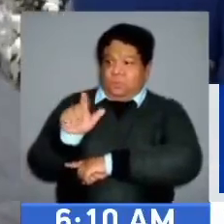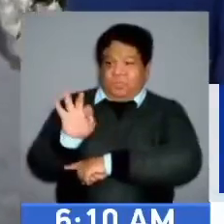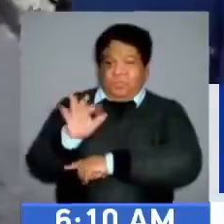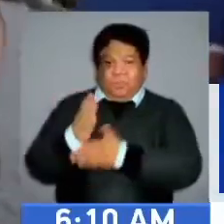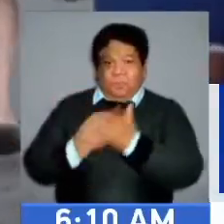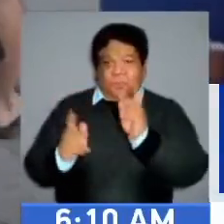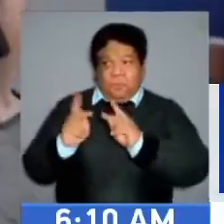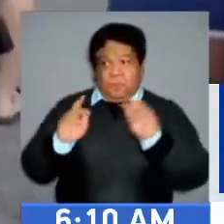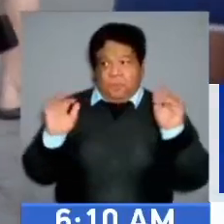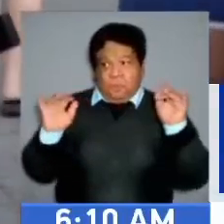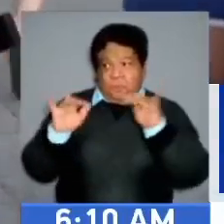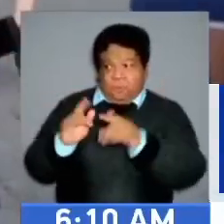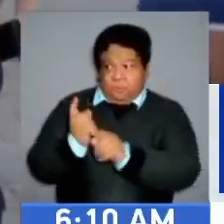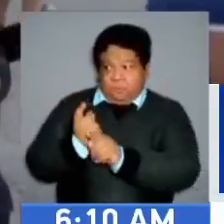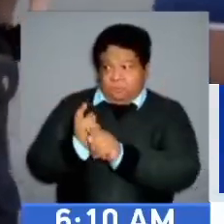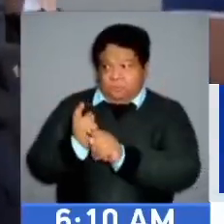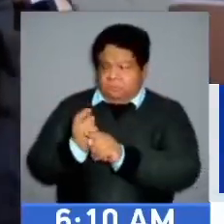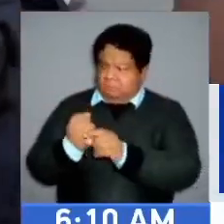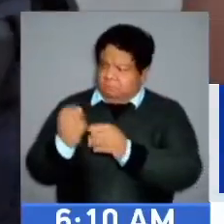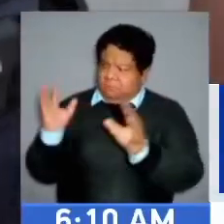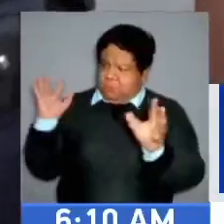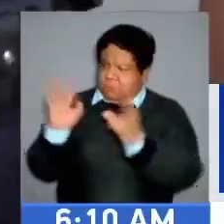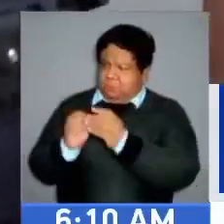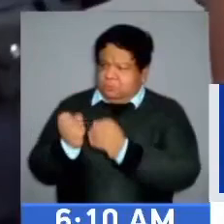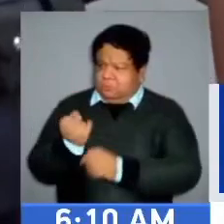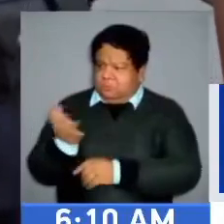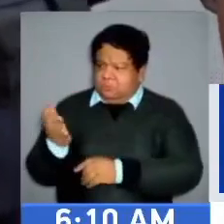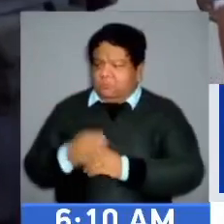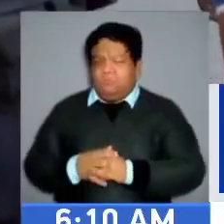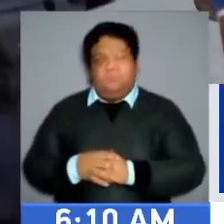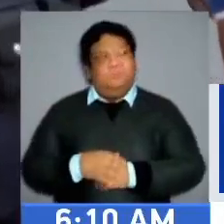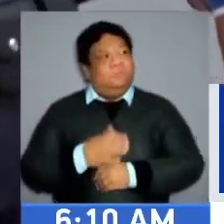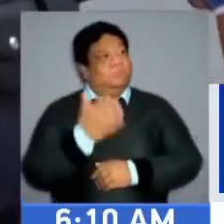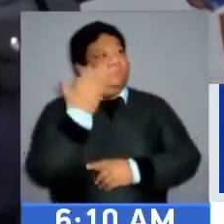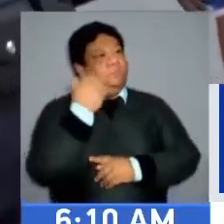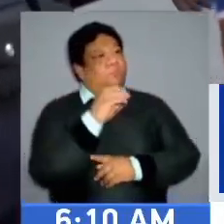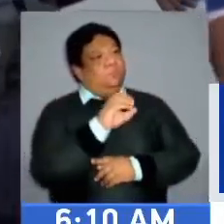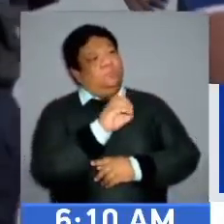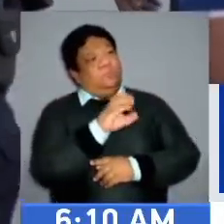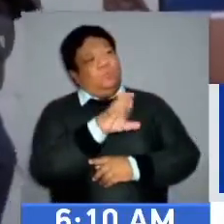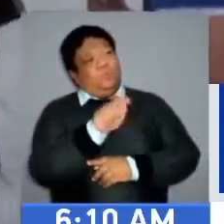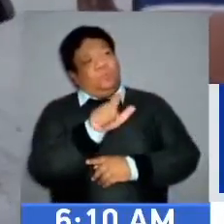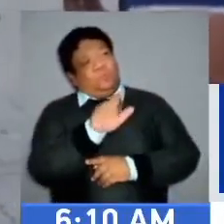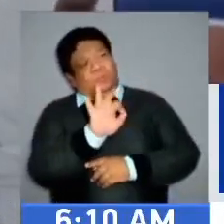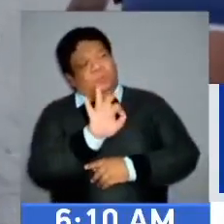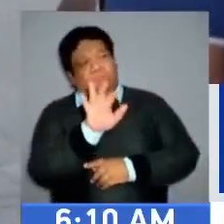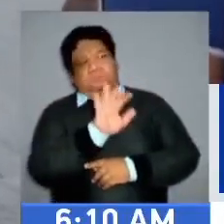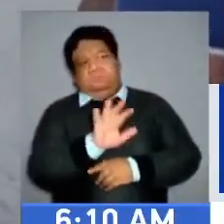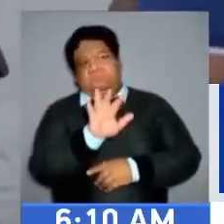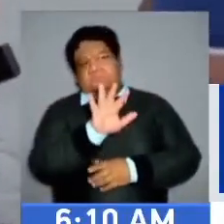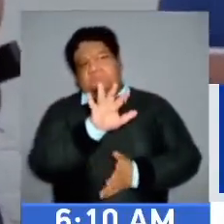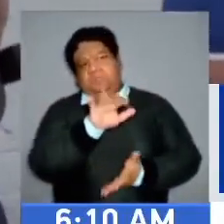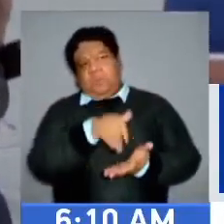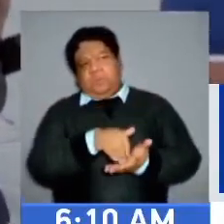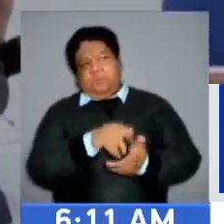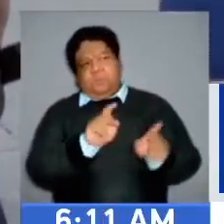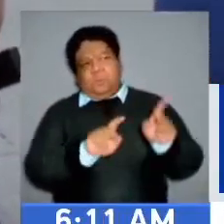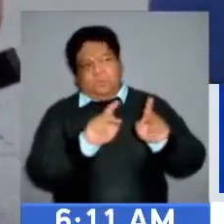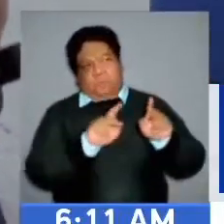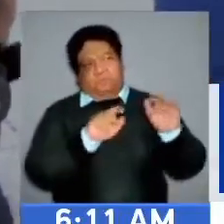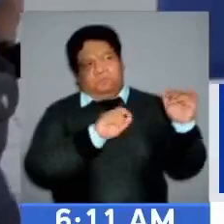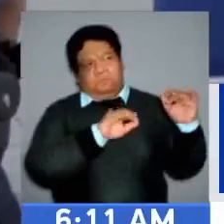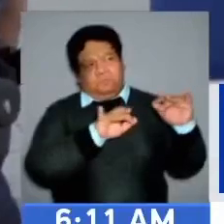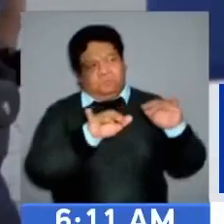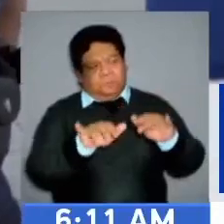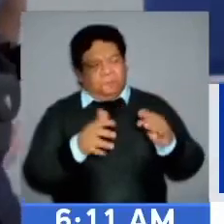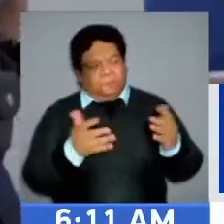29, sir, gumigit ko mo lang, nasa 5,000 na po yung dumadalaw sa mga Manila sa buhay. Then kahapon po, almost